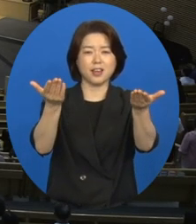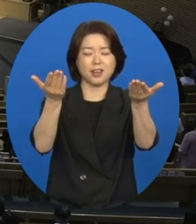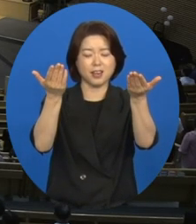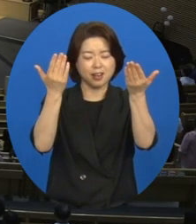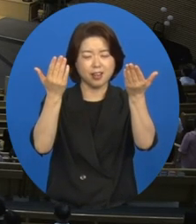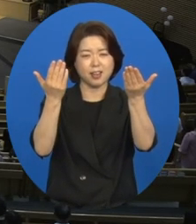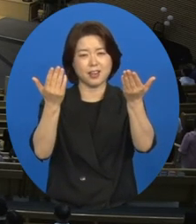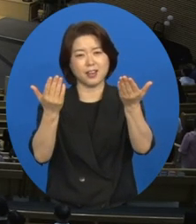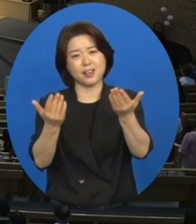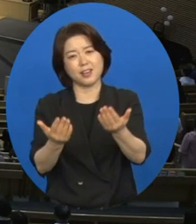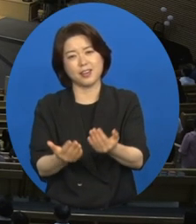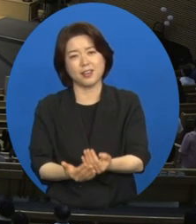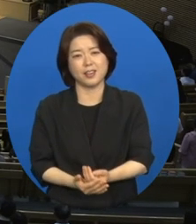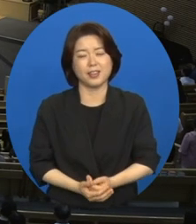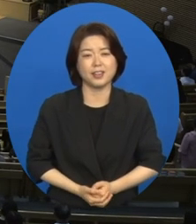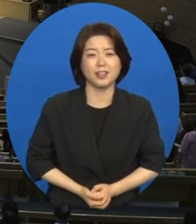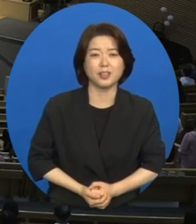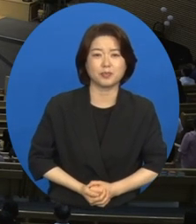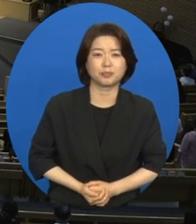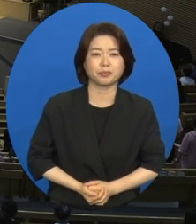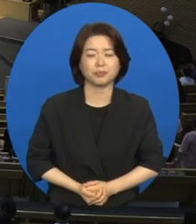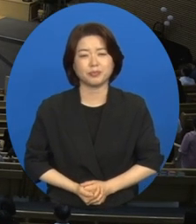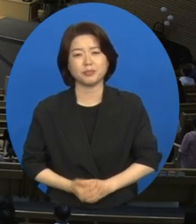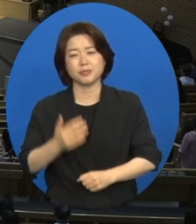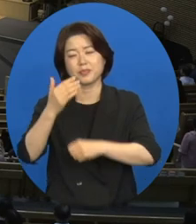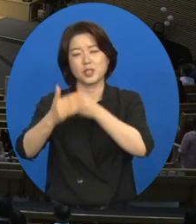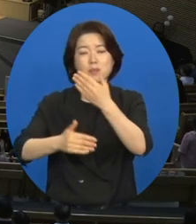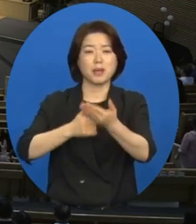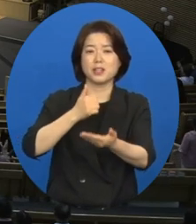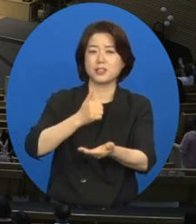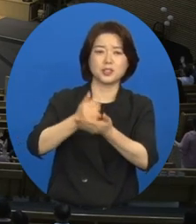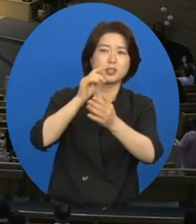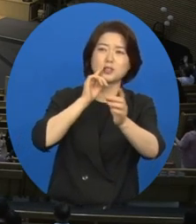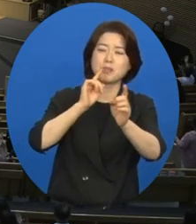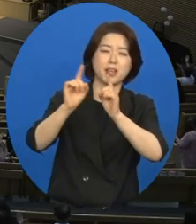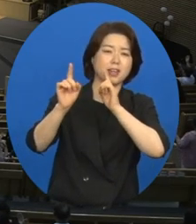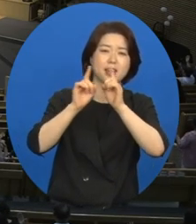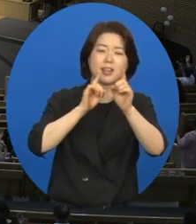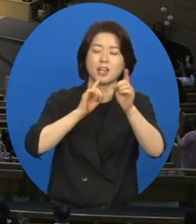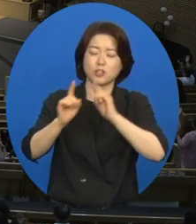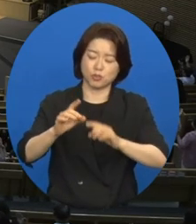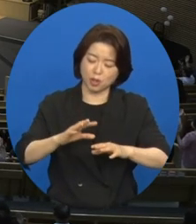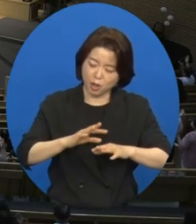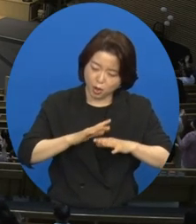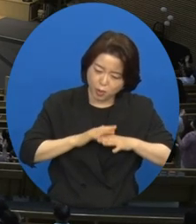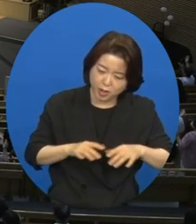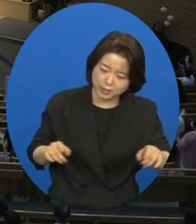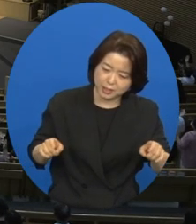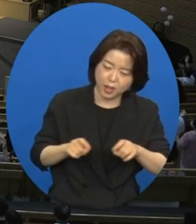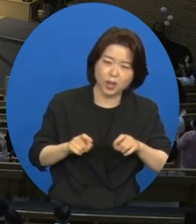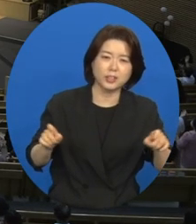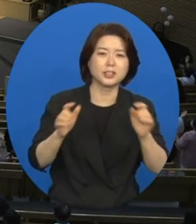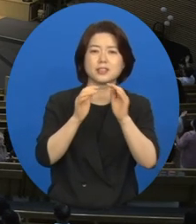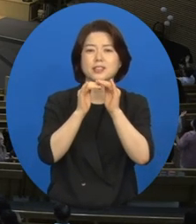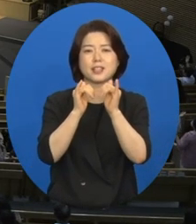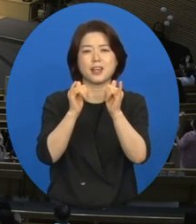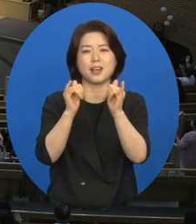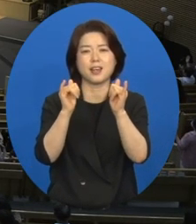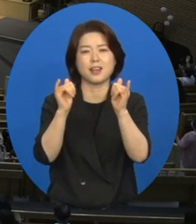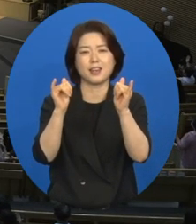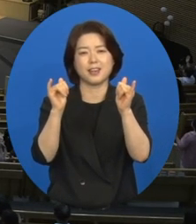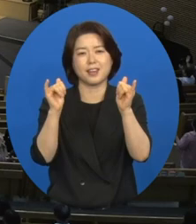일어나라. 우리 두 손 들고 찬양하겠습니다. 말씀에 두려워 떠는